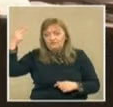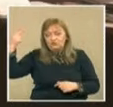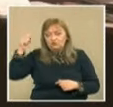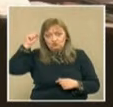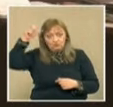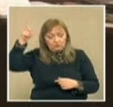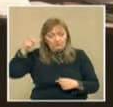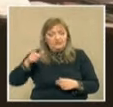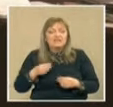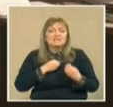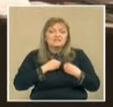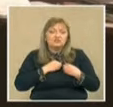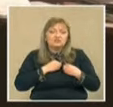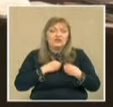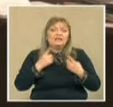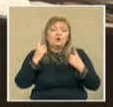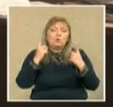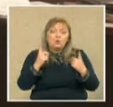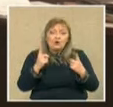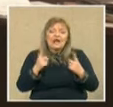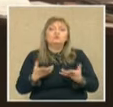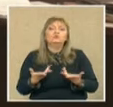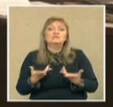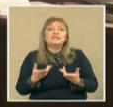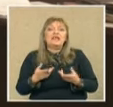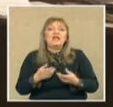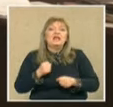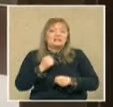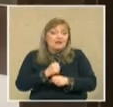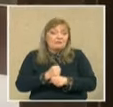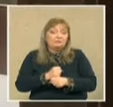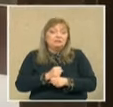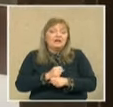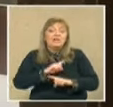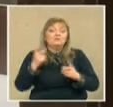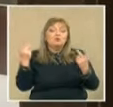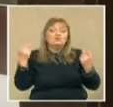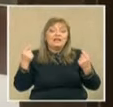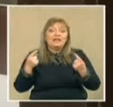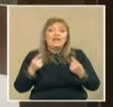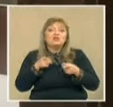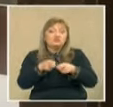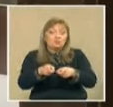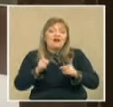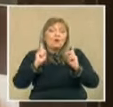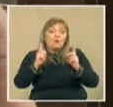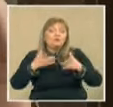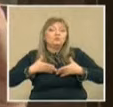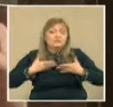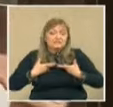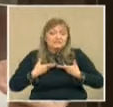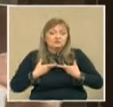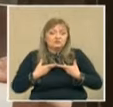За съжаление, когато си на щат, не можеш да играеш всеки път това, което искаш и да играеш все сложни и интересни неща. Смисъл